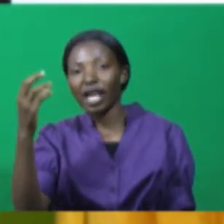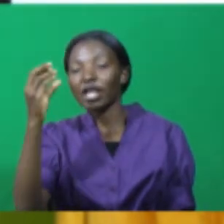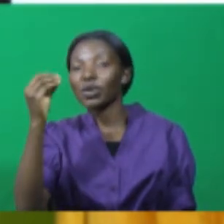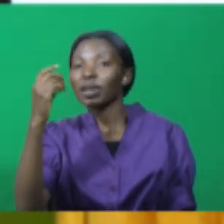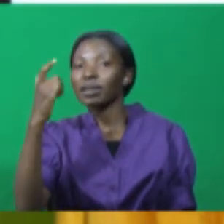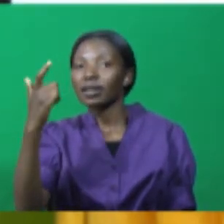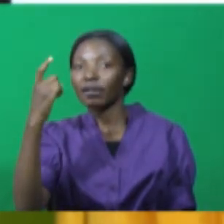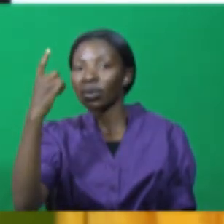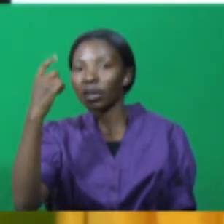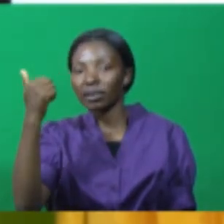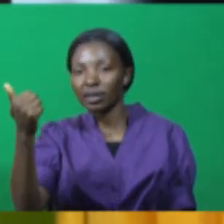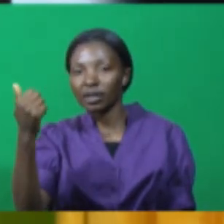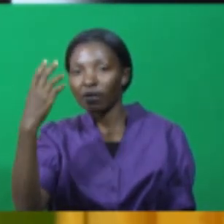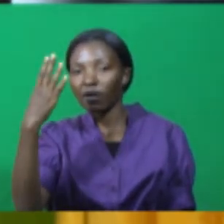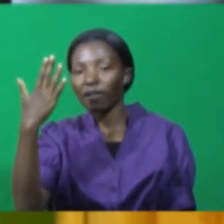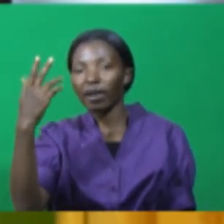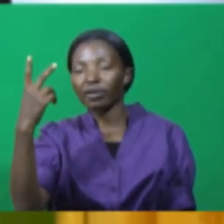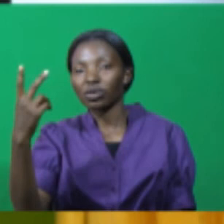0716-452-086.